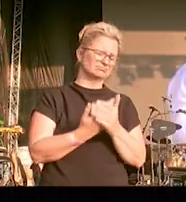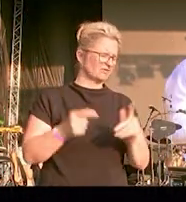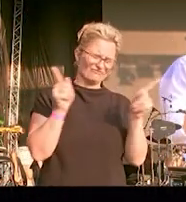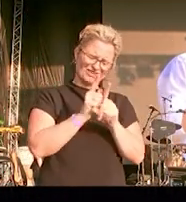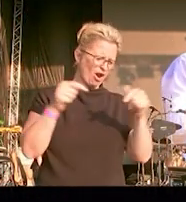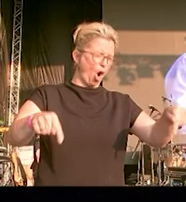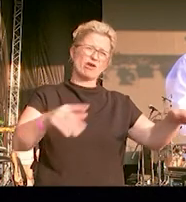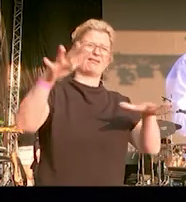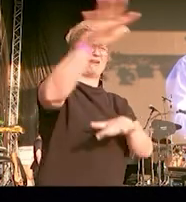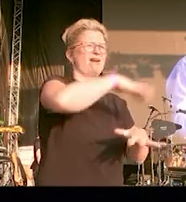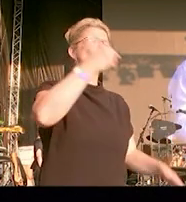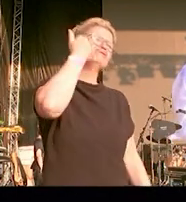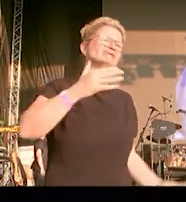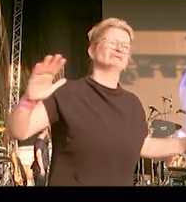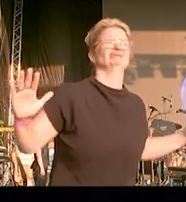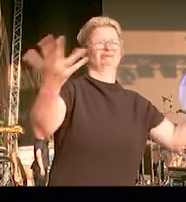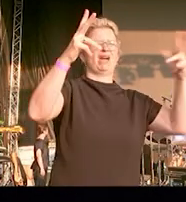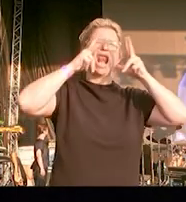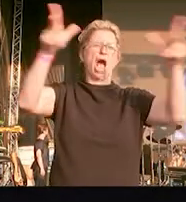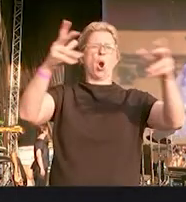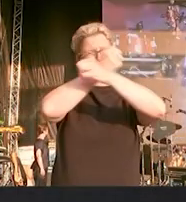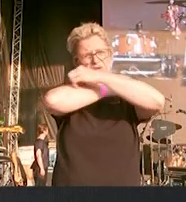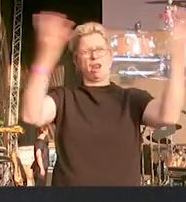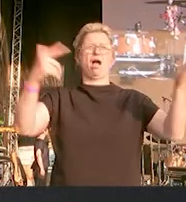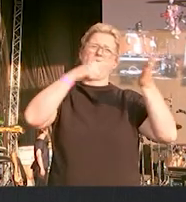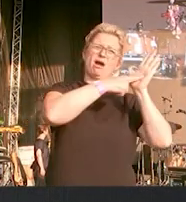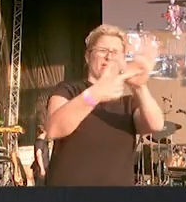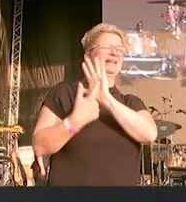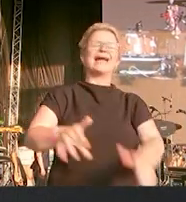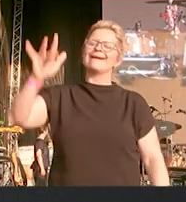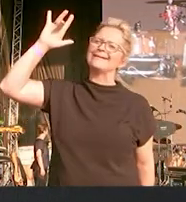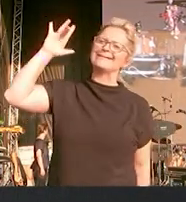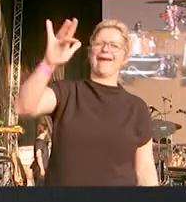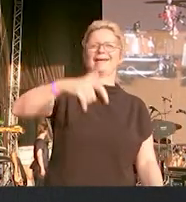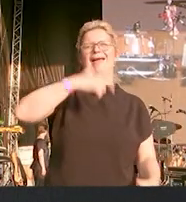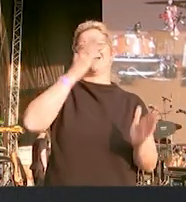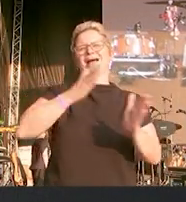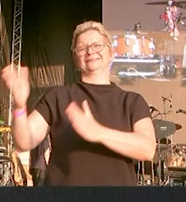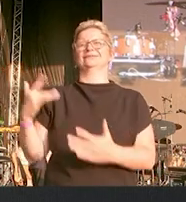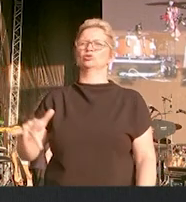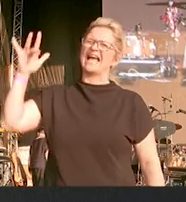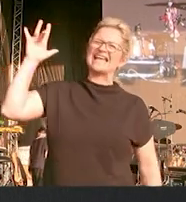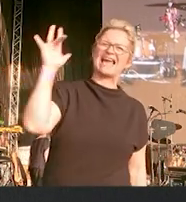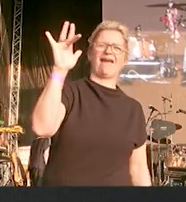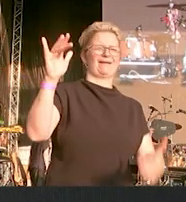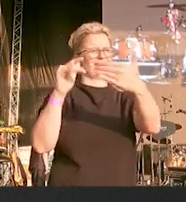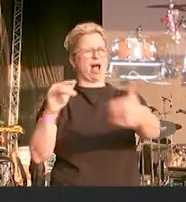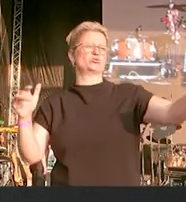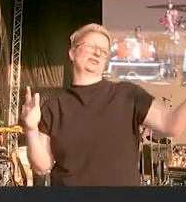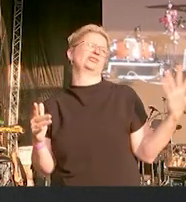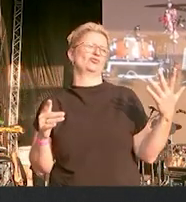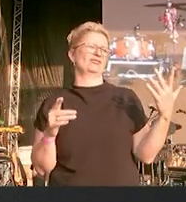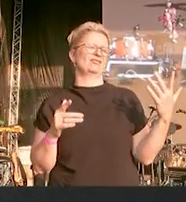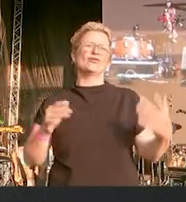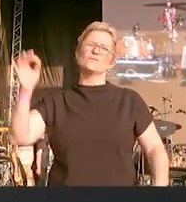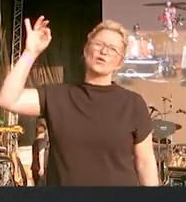heute hier, laut und deutlich die Stimme gegen Rassismus und Ausgrenzung und für eine